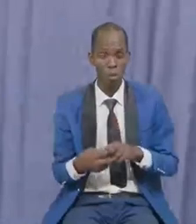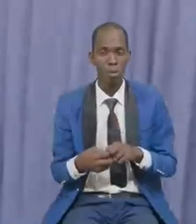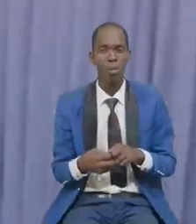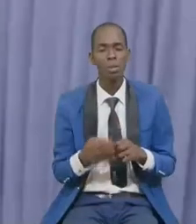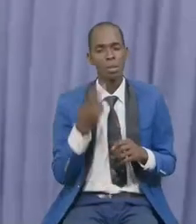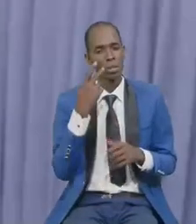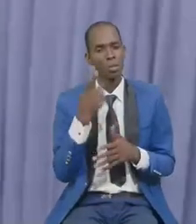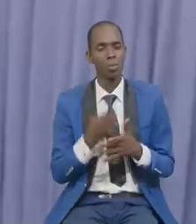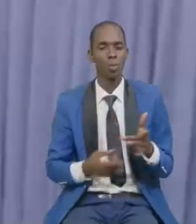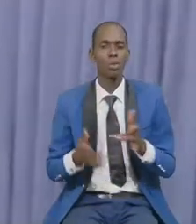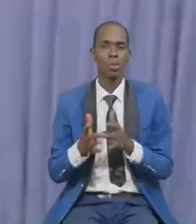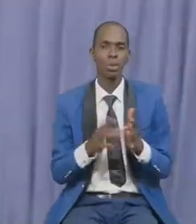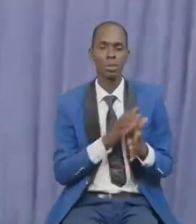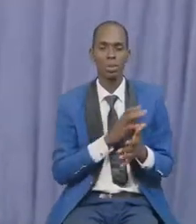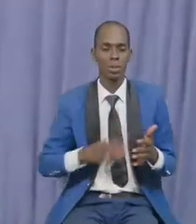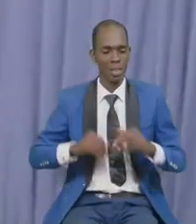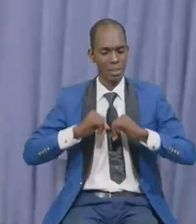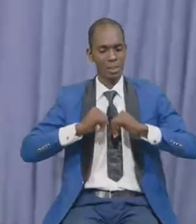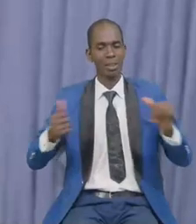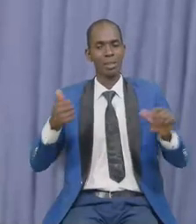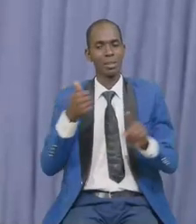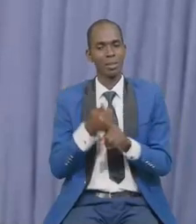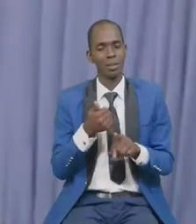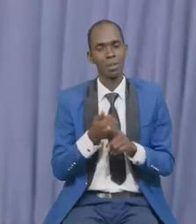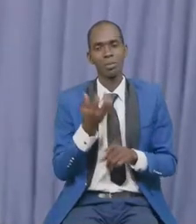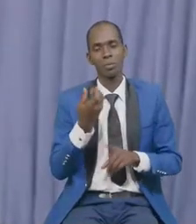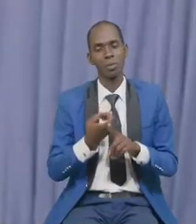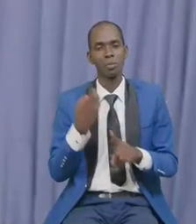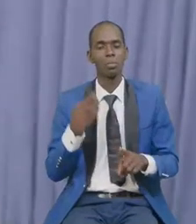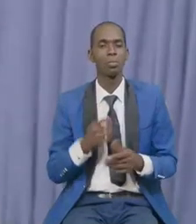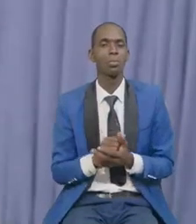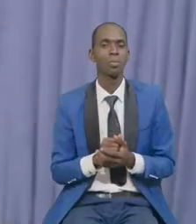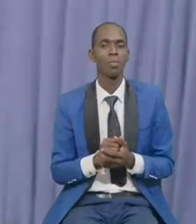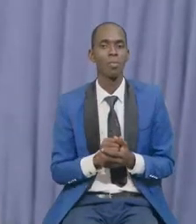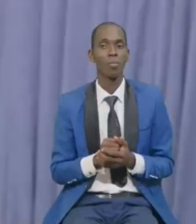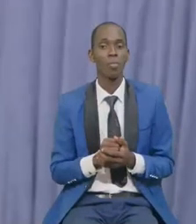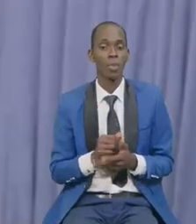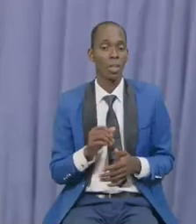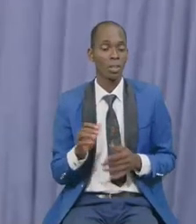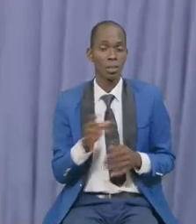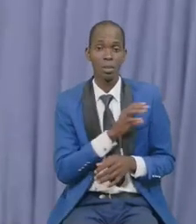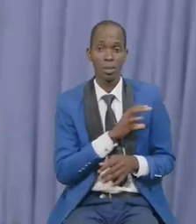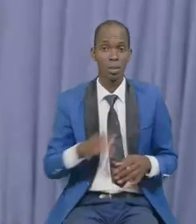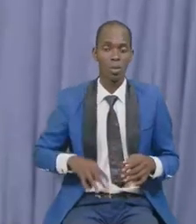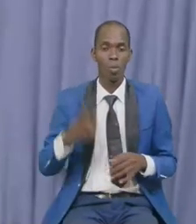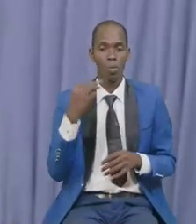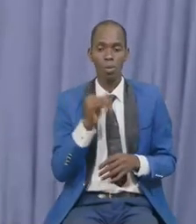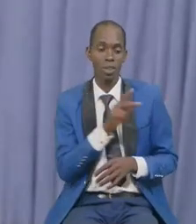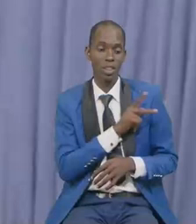Jésus, c'est ce dont Jésus s'est privé. Il était un roi, le roi des